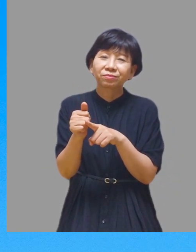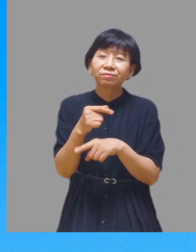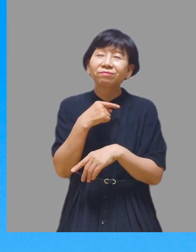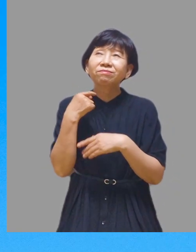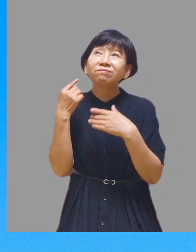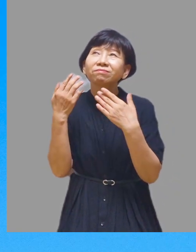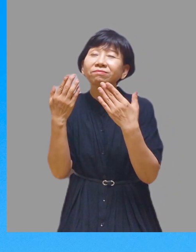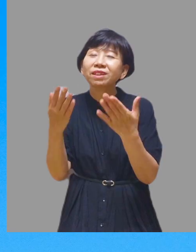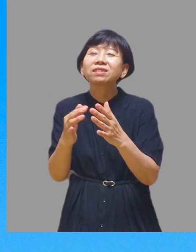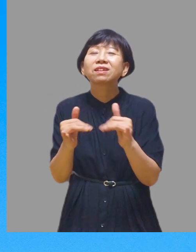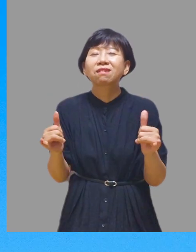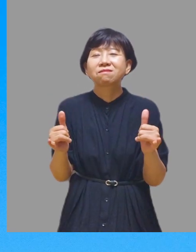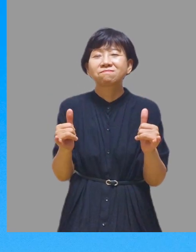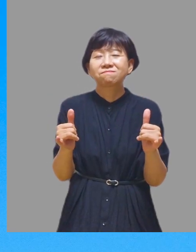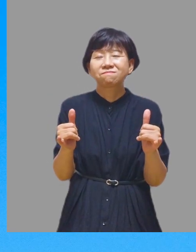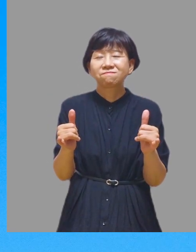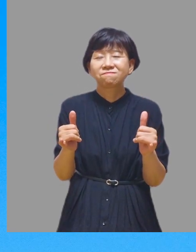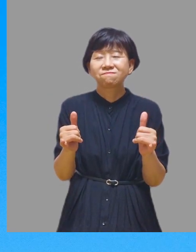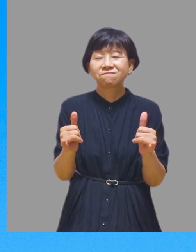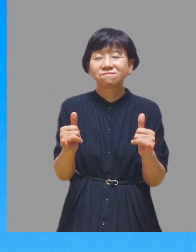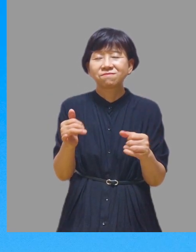헌신할 수 있는 사람인 겁니다.